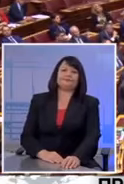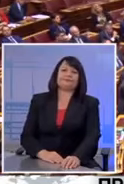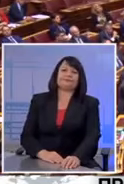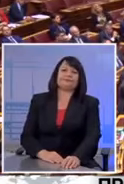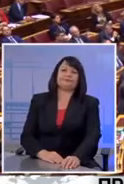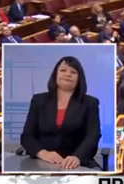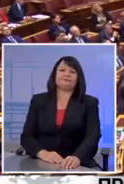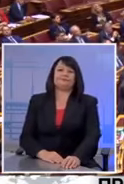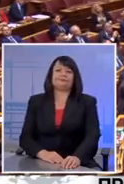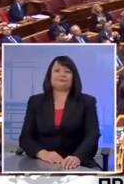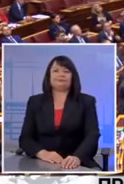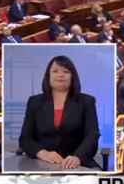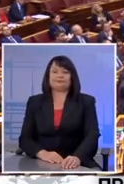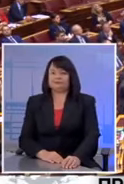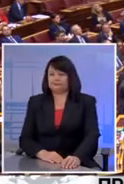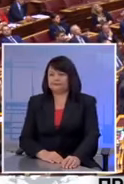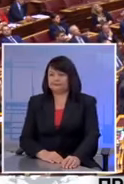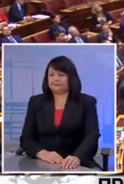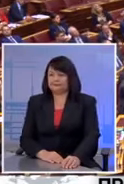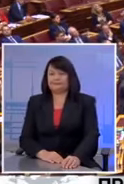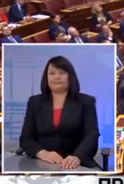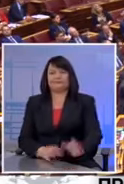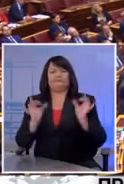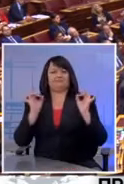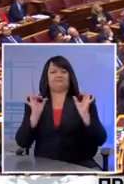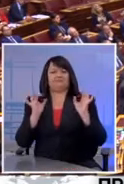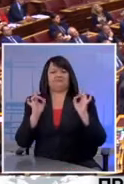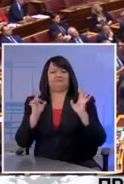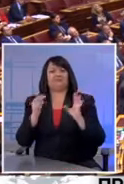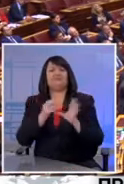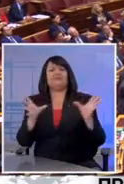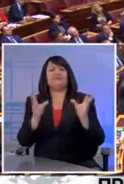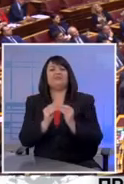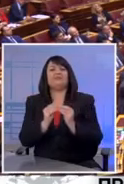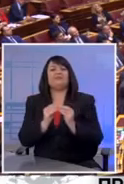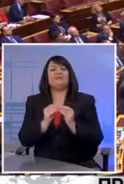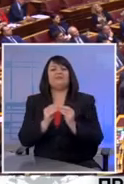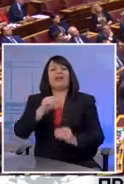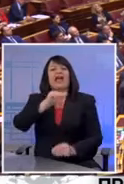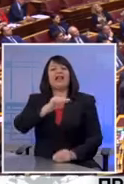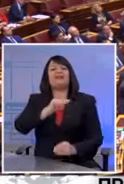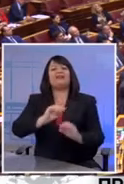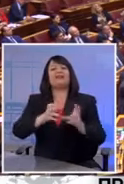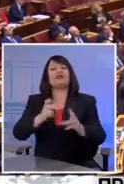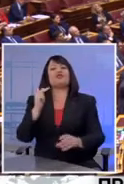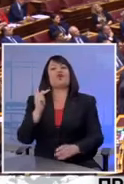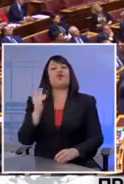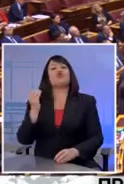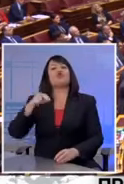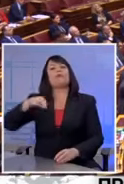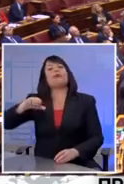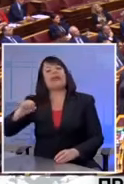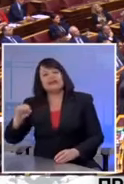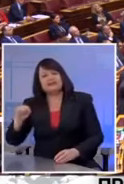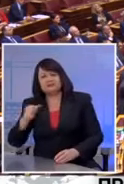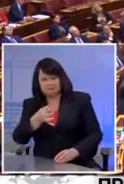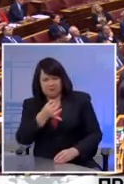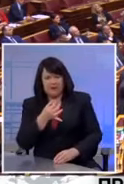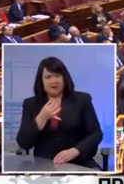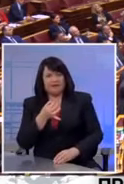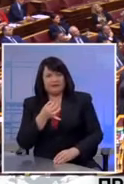Δεν άκουσα στη δευτερολογία σας, κύριε Τσίπρα. Ελάτε. Καμία αναφορά για τον κύριο Κοντομινά. Τον αναφέρετε στην πρωτολογία σας. Δεν μας